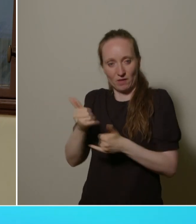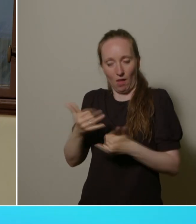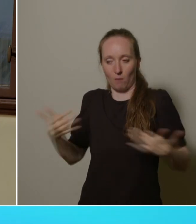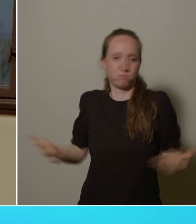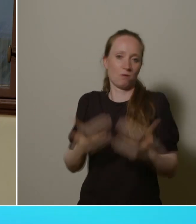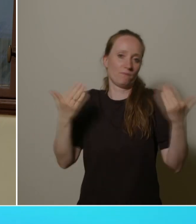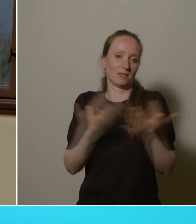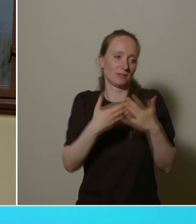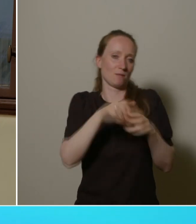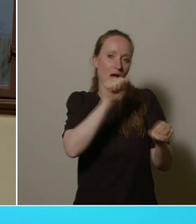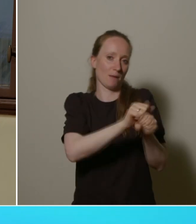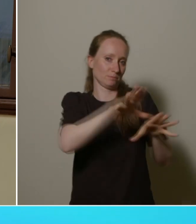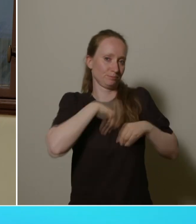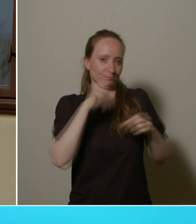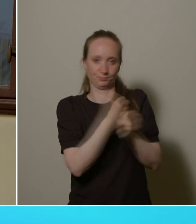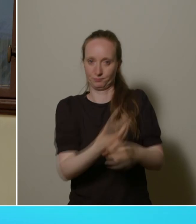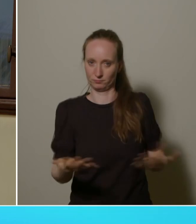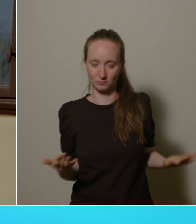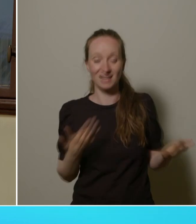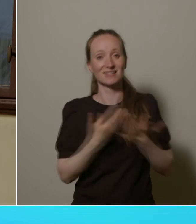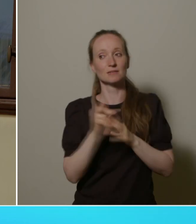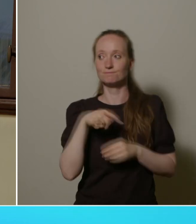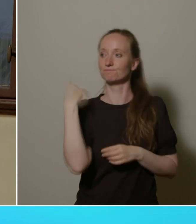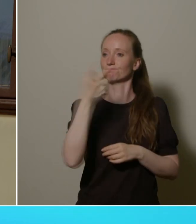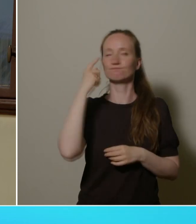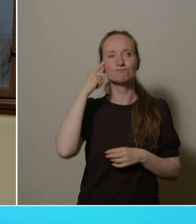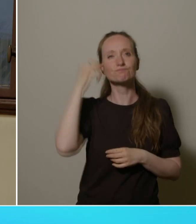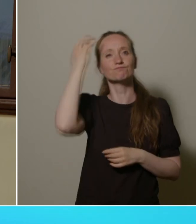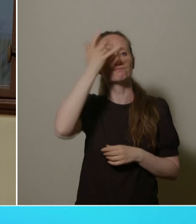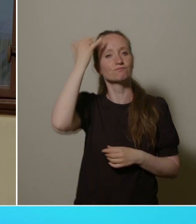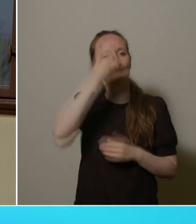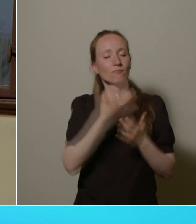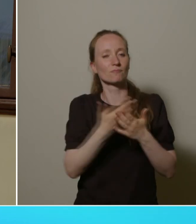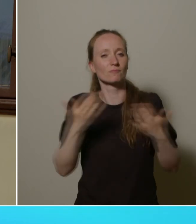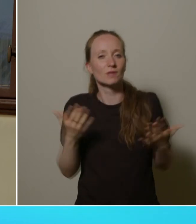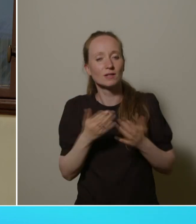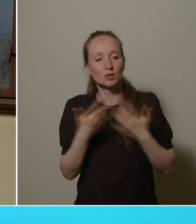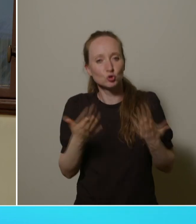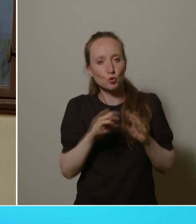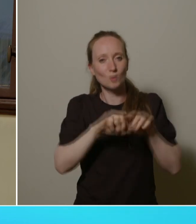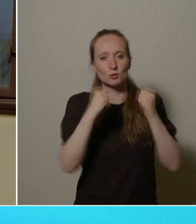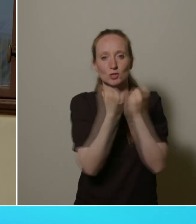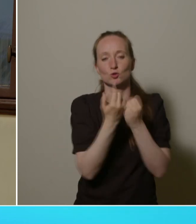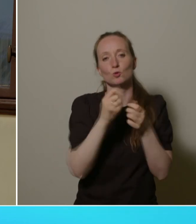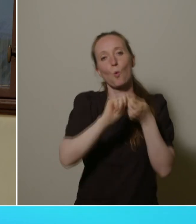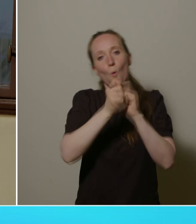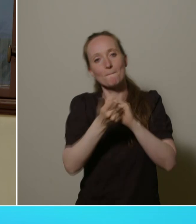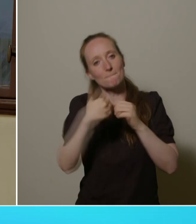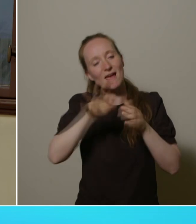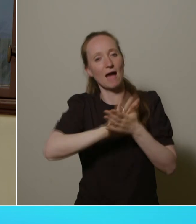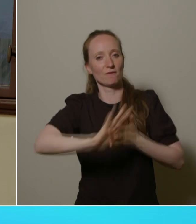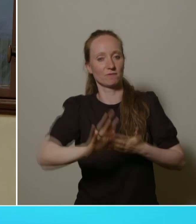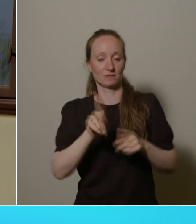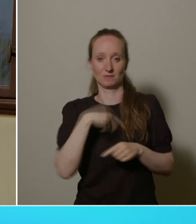alle insofern zu erleichtern und so auch die Möglichkeiten zur demokratischen Partizipation zu erweitern. Unsere